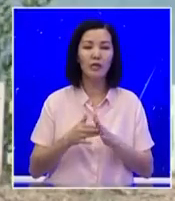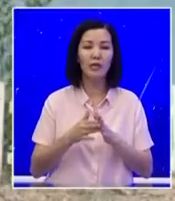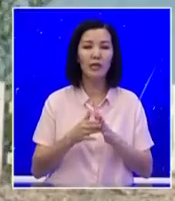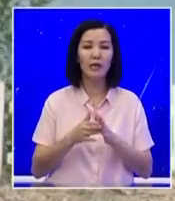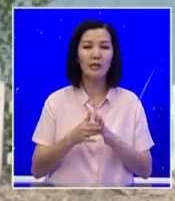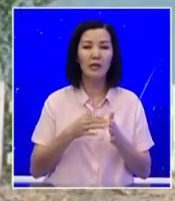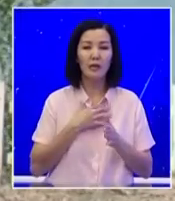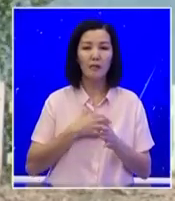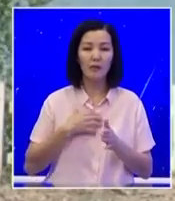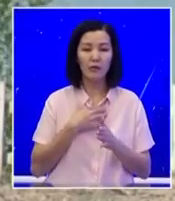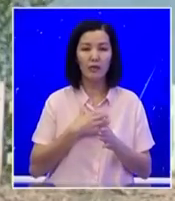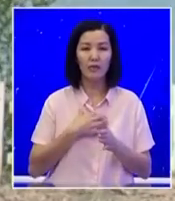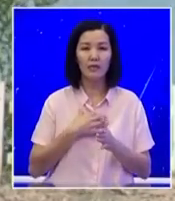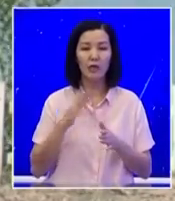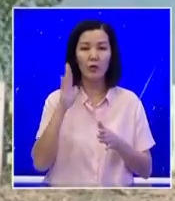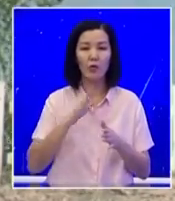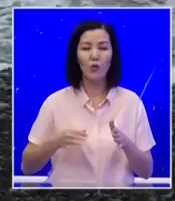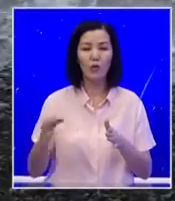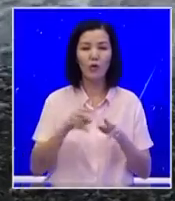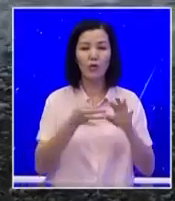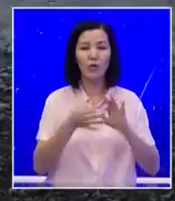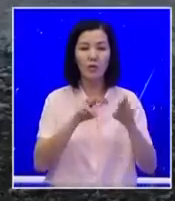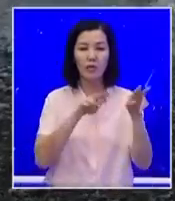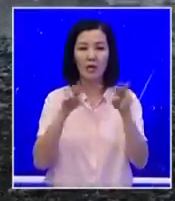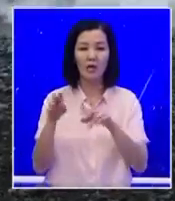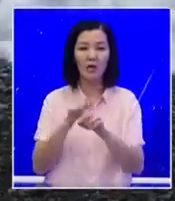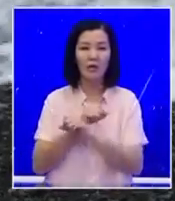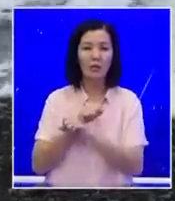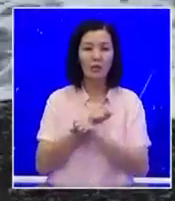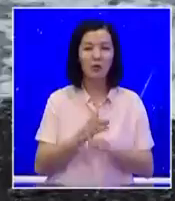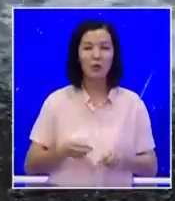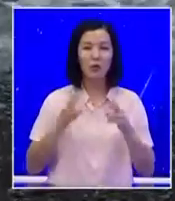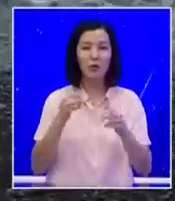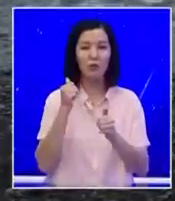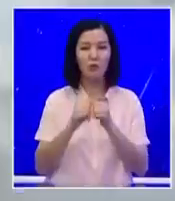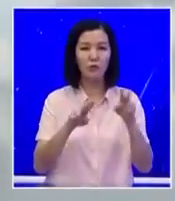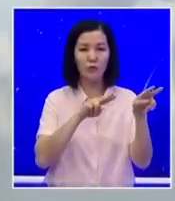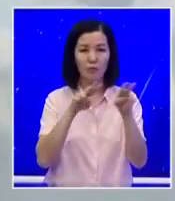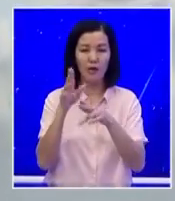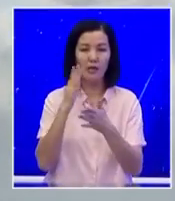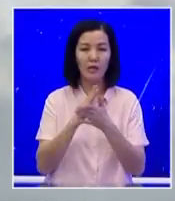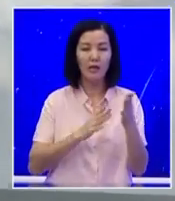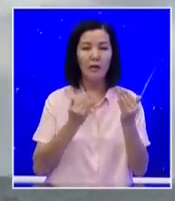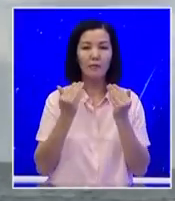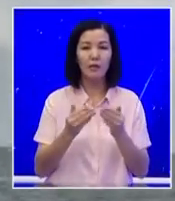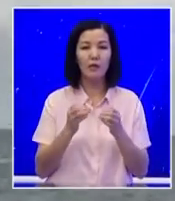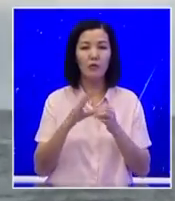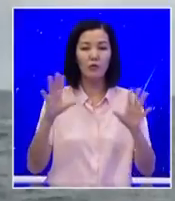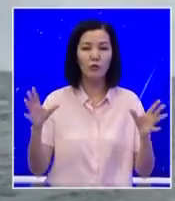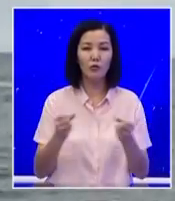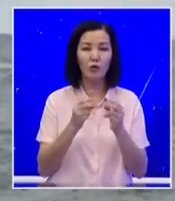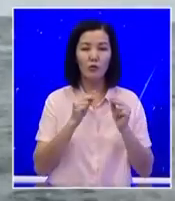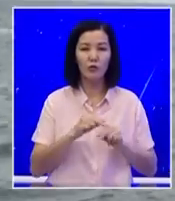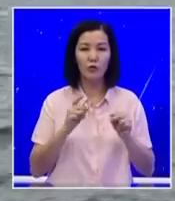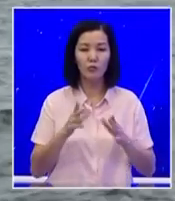бір мазасыз маусым. Көл жағасындағы қырағы сақшылар демалушылар қауіпсіздігін күні-түні бақылайды. Биылға 13 құтқарушы